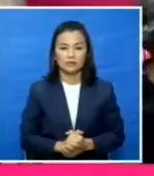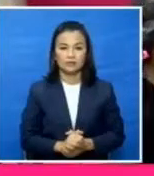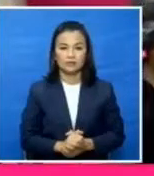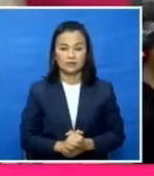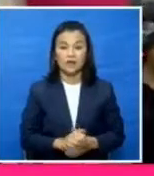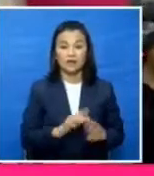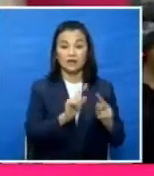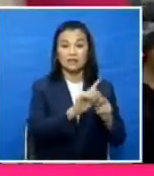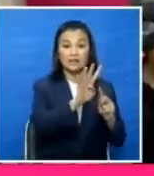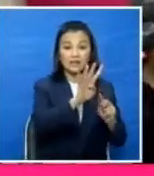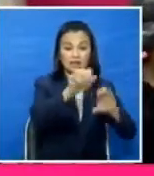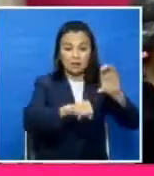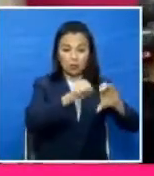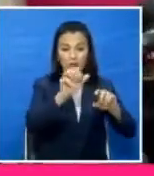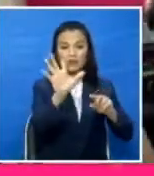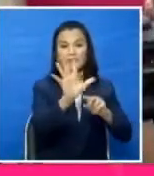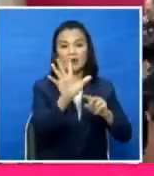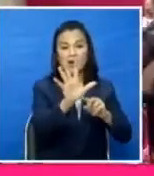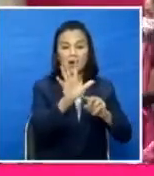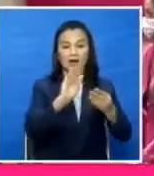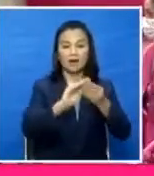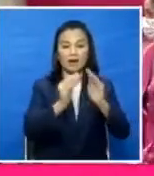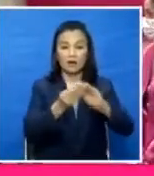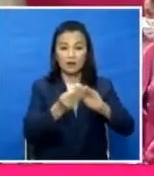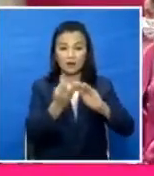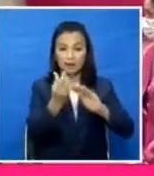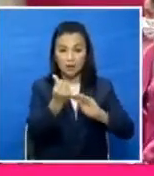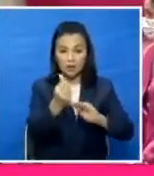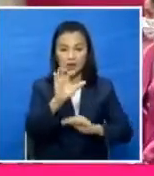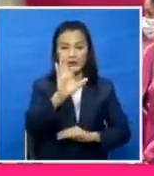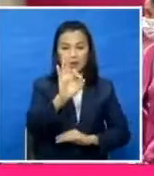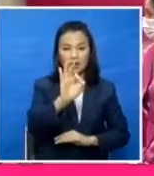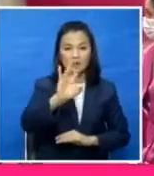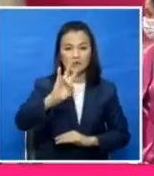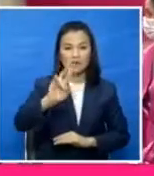อันดับที่4หมุนครั้งที่5เลขที่ออก